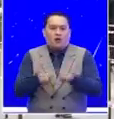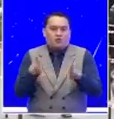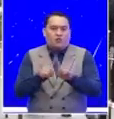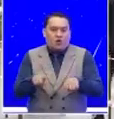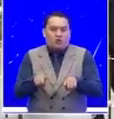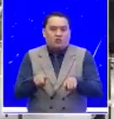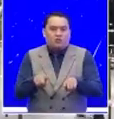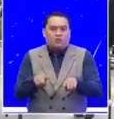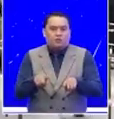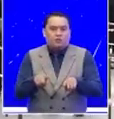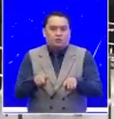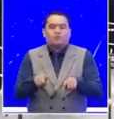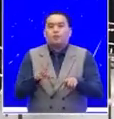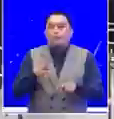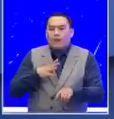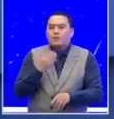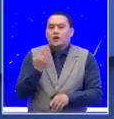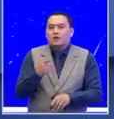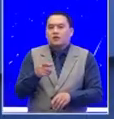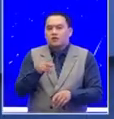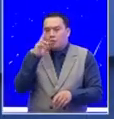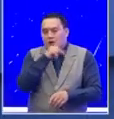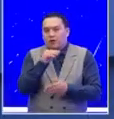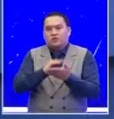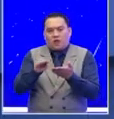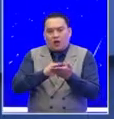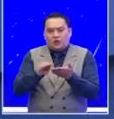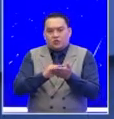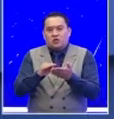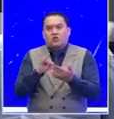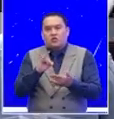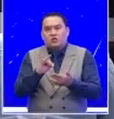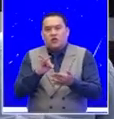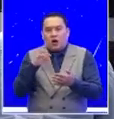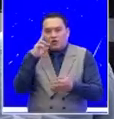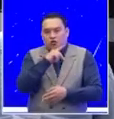есть заявки повторяются. Люди неправильно заполняют онлайн-анкеты и